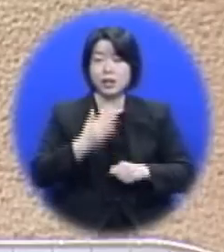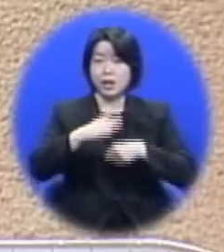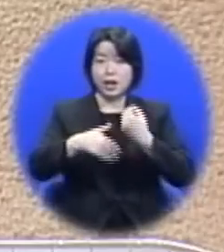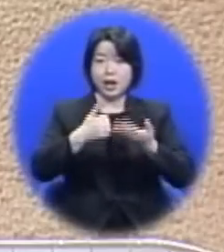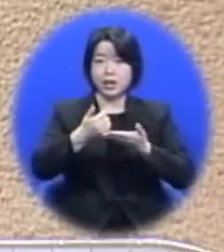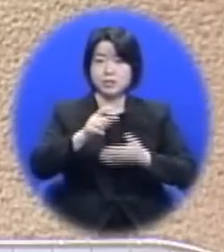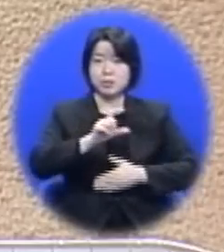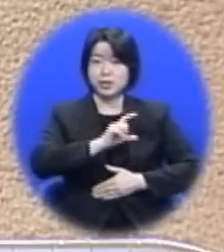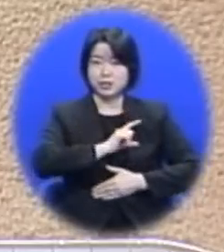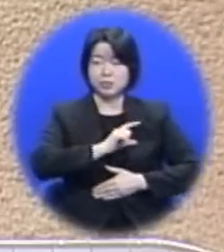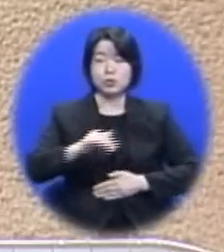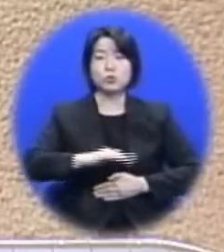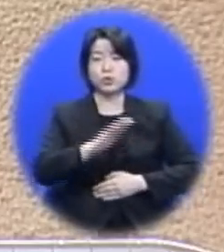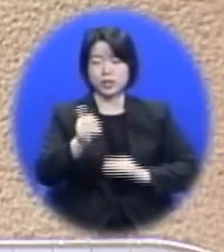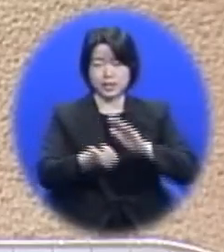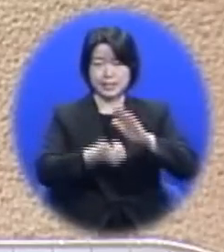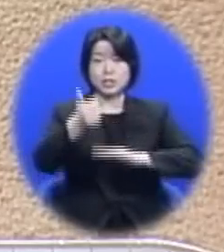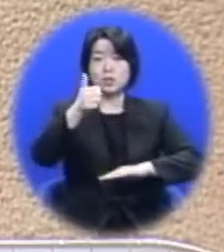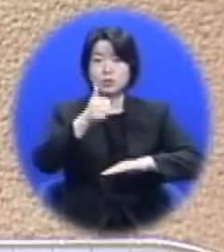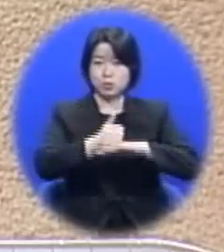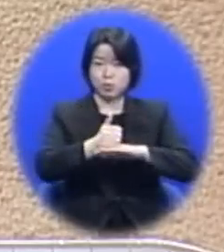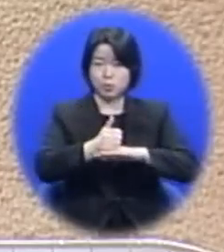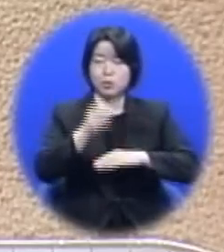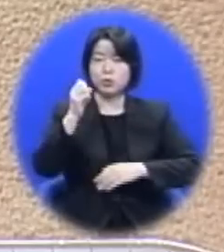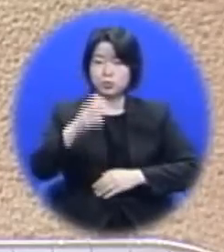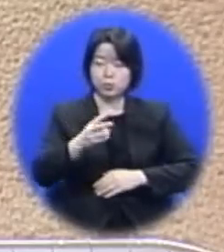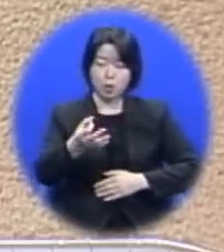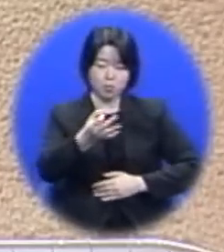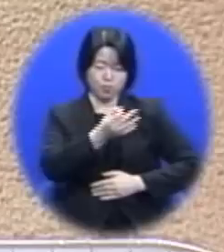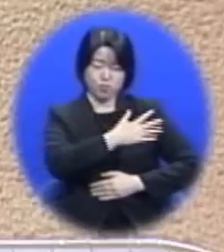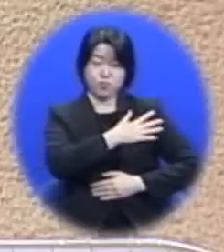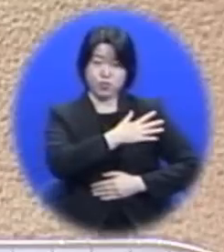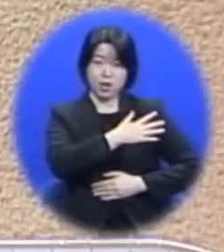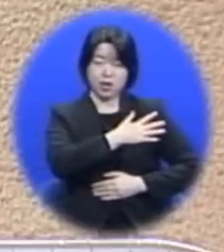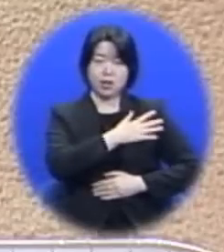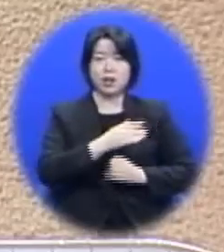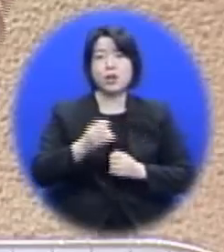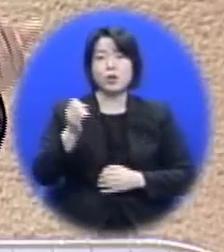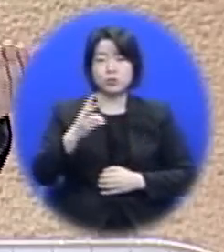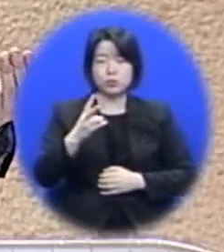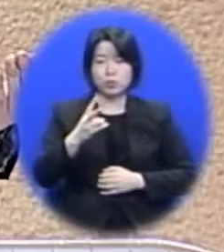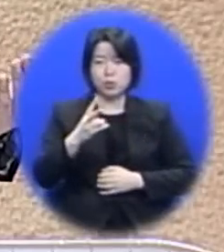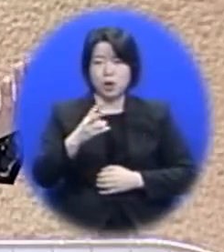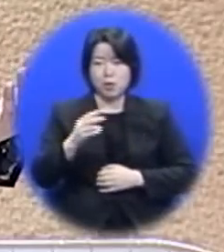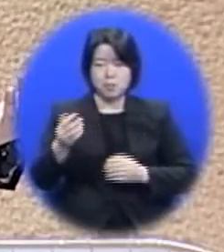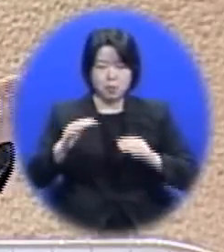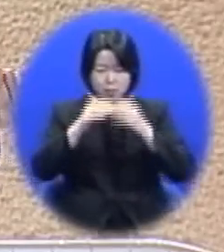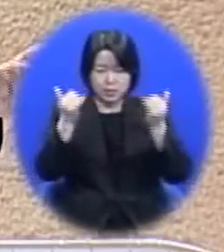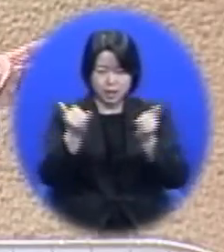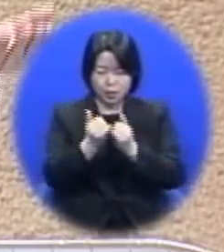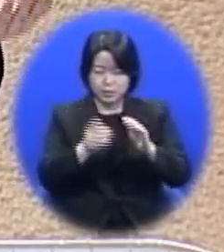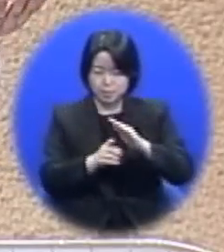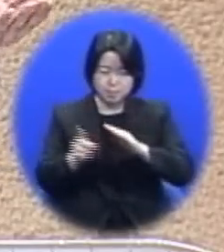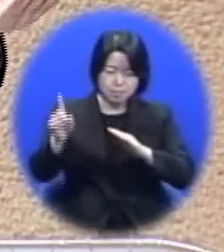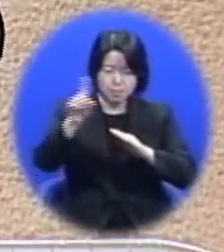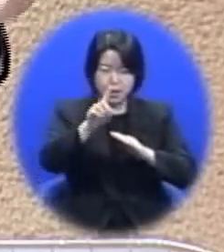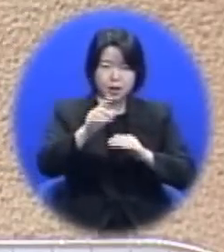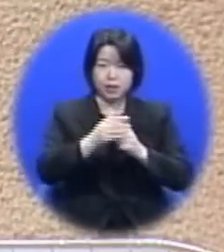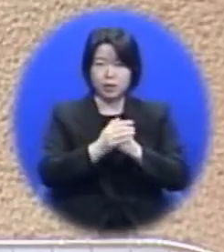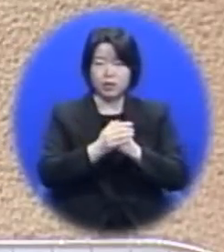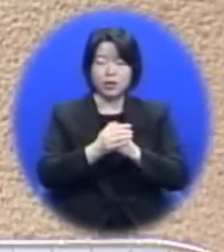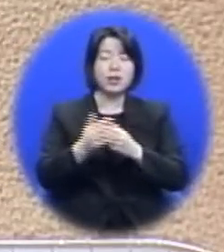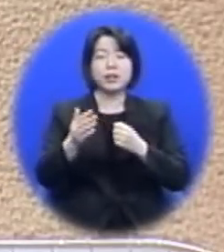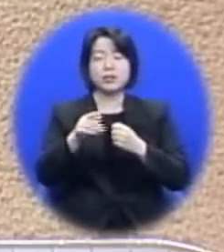하나님의 이름은 우리가 성공했거나 부자가 되었거나 우리가 출세했거나 그래서 높임을